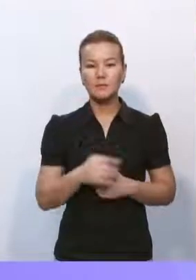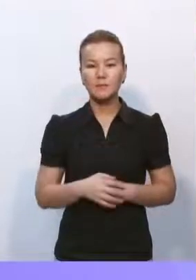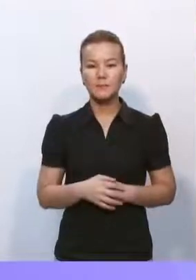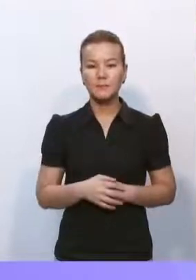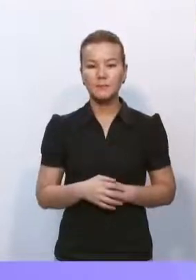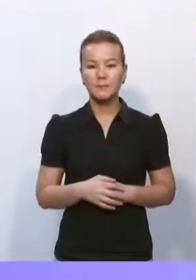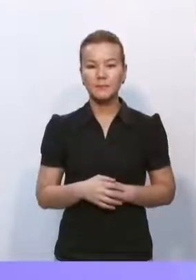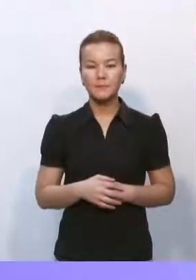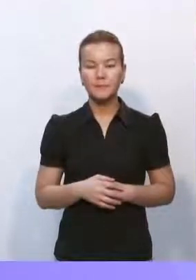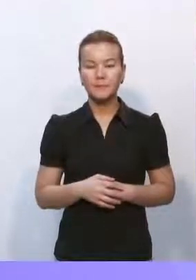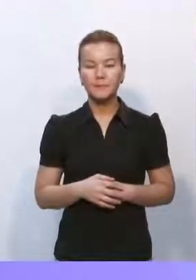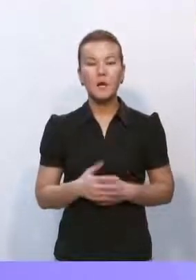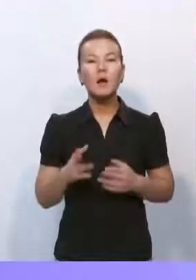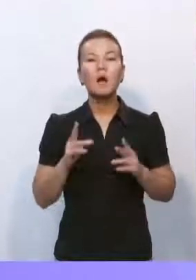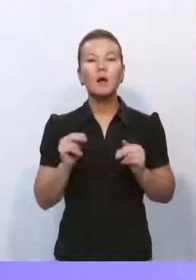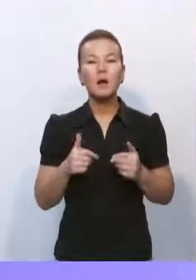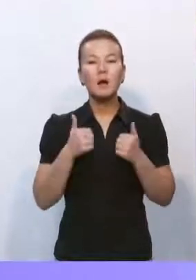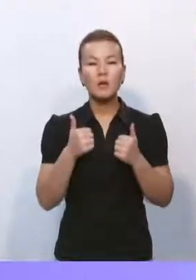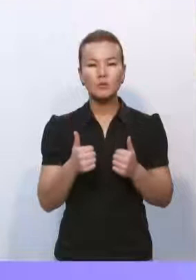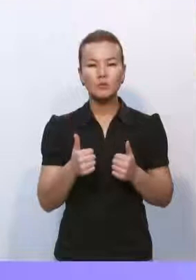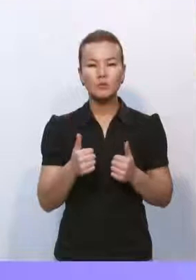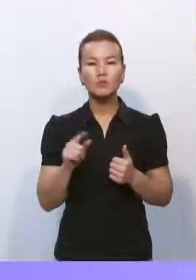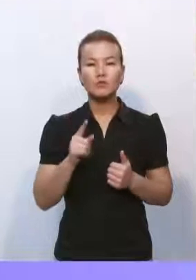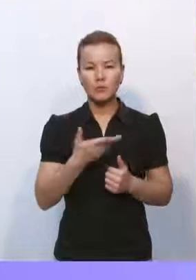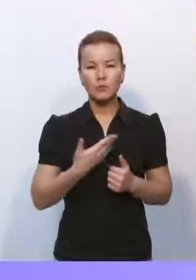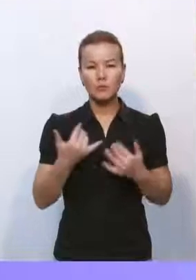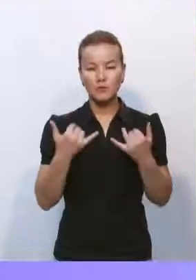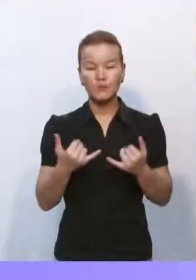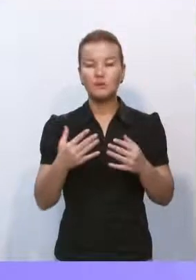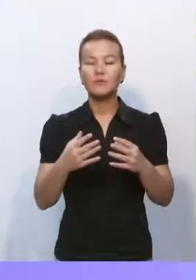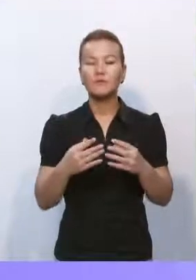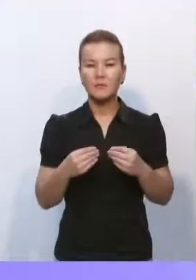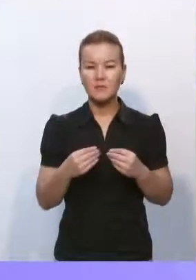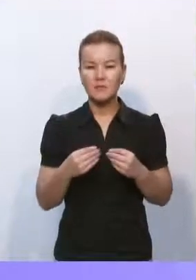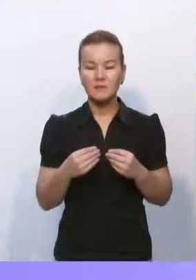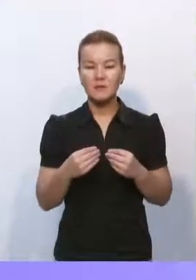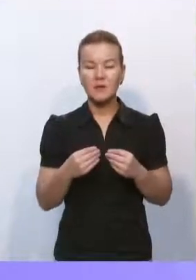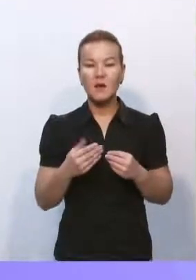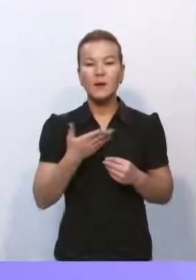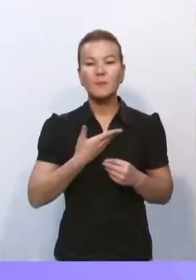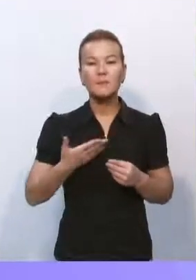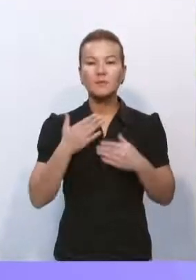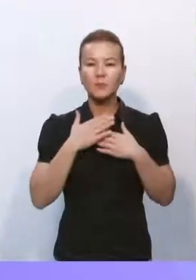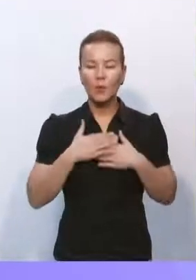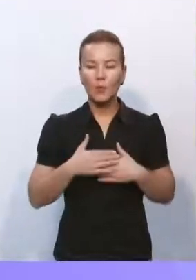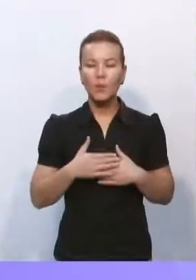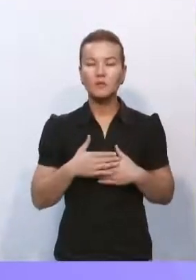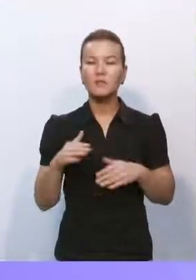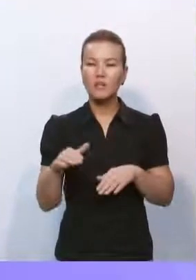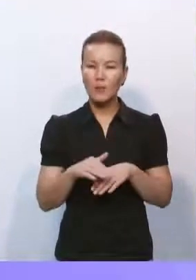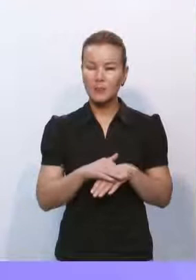языка. Как хорошо, что мы сегодня все вместе. Мы спокойны,